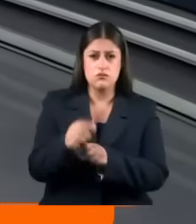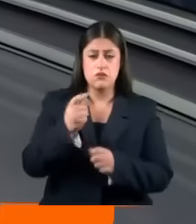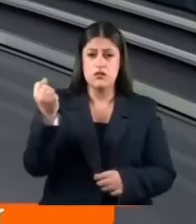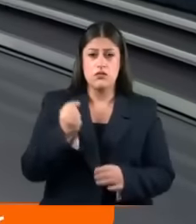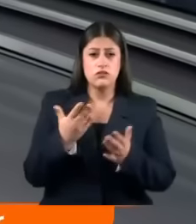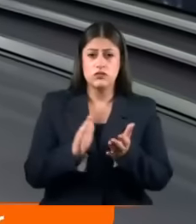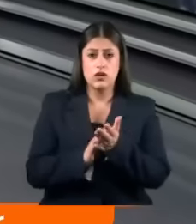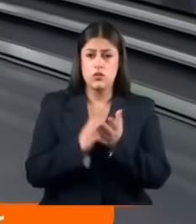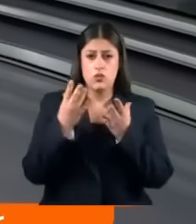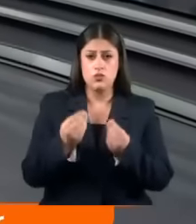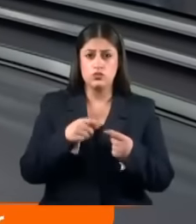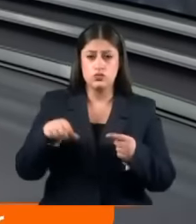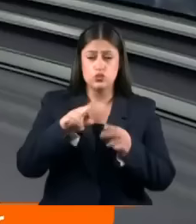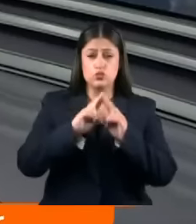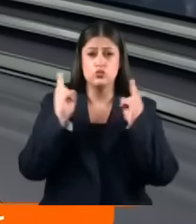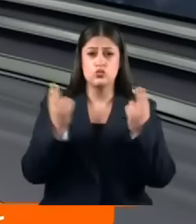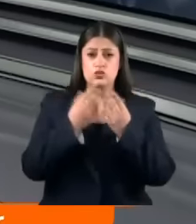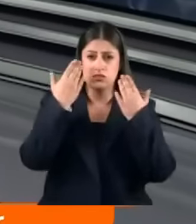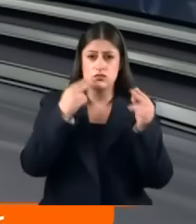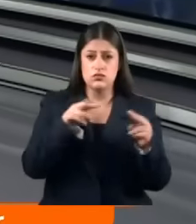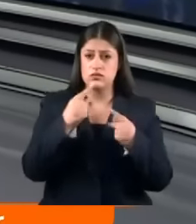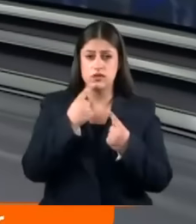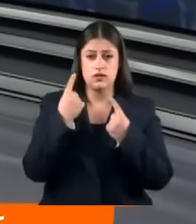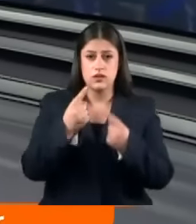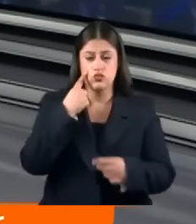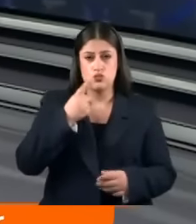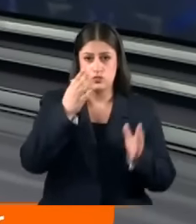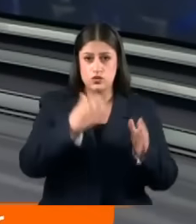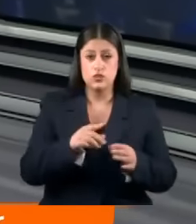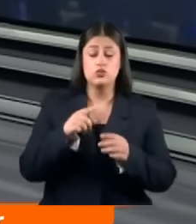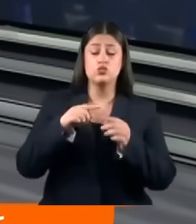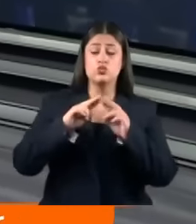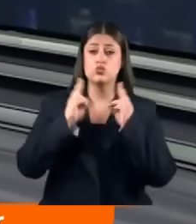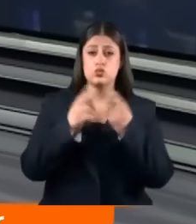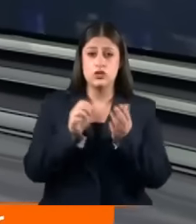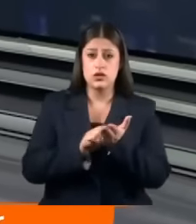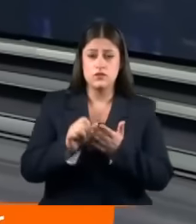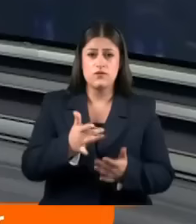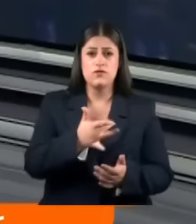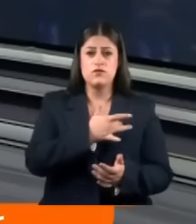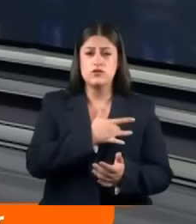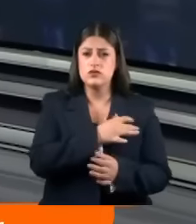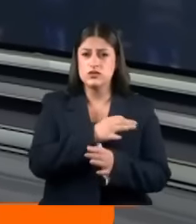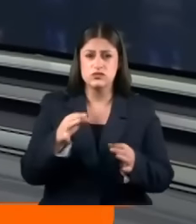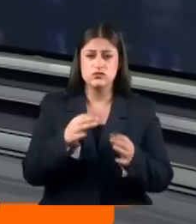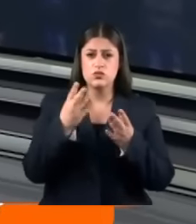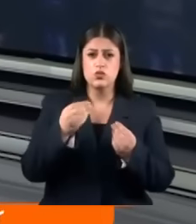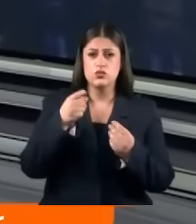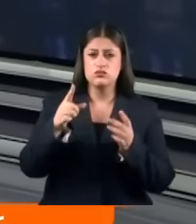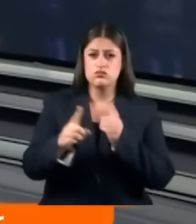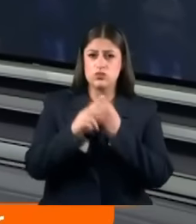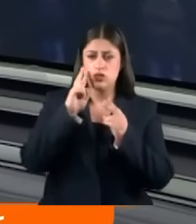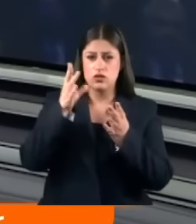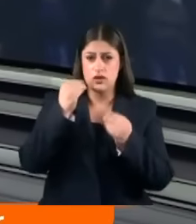nasıl alkışlandığını tüm dünya izledi Cumhurbaşkanı. Ardından da tüm dünyaya vicdan tutulmasıyla karşı karşıyayız diye